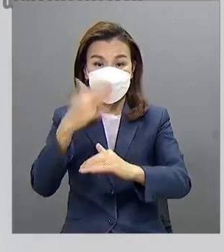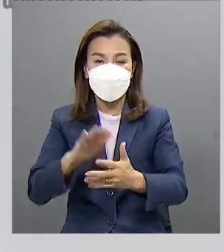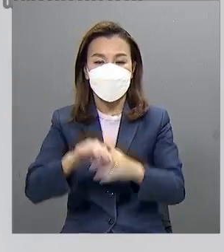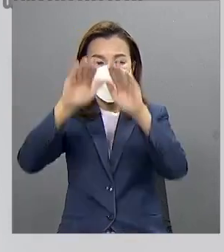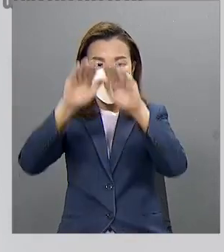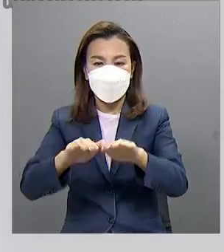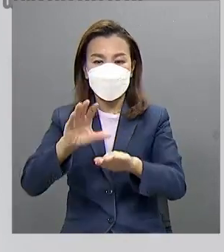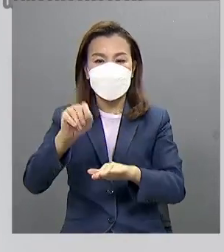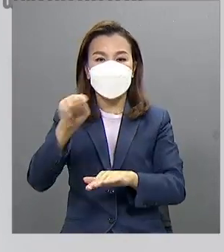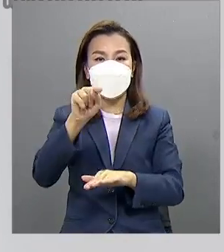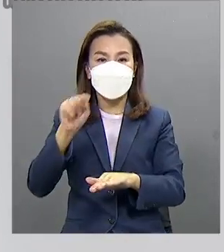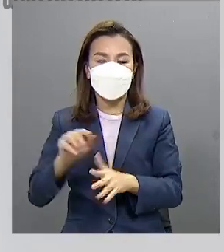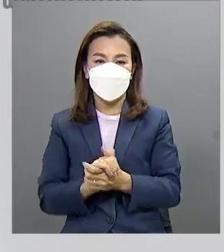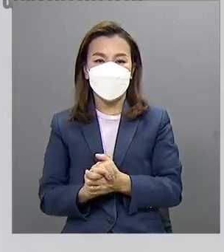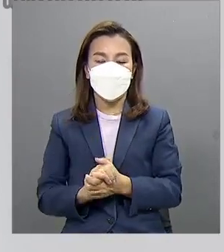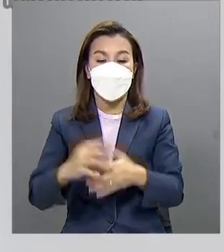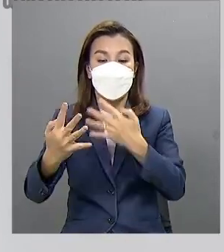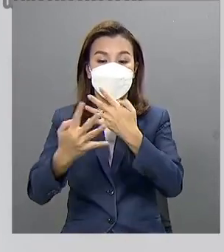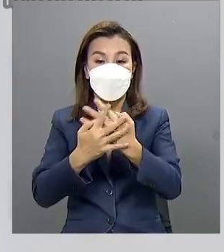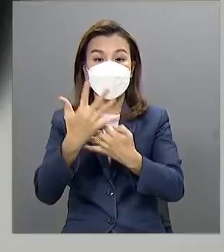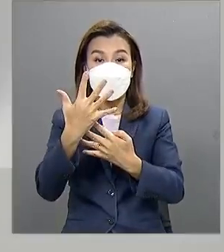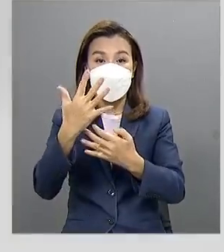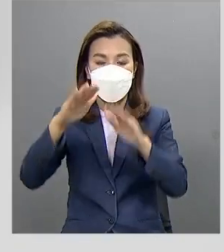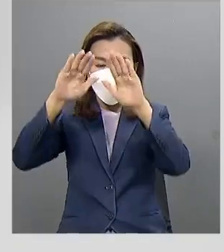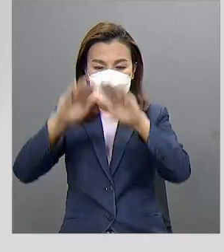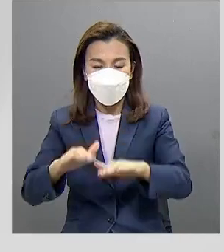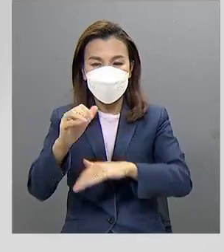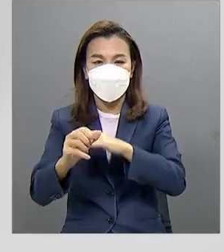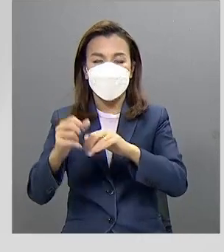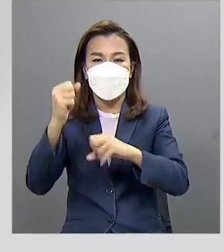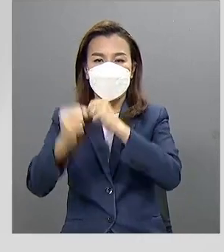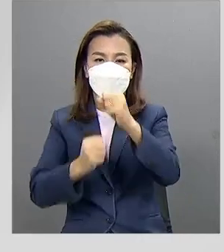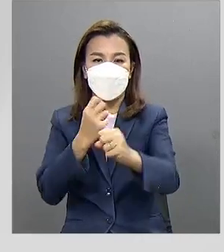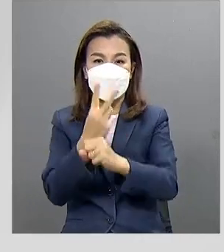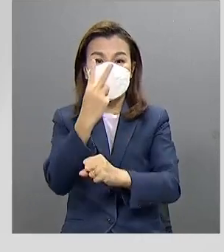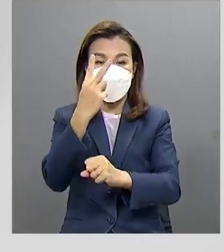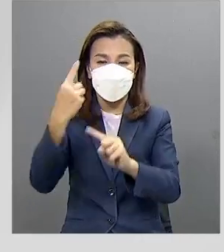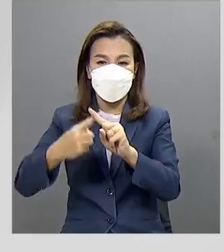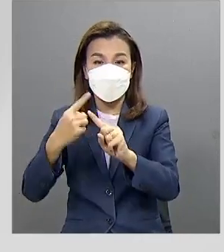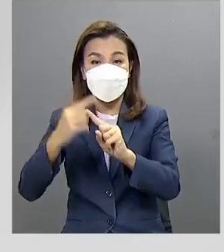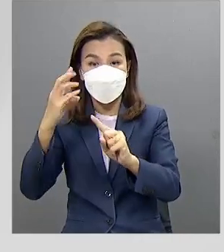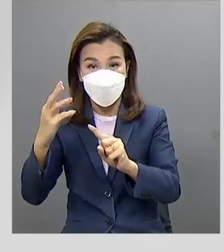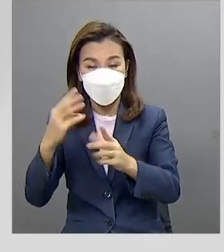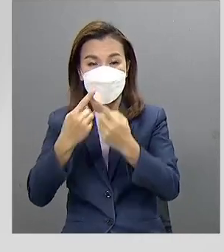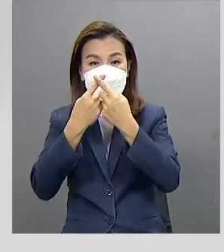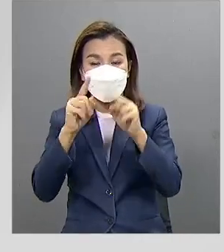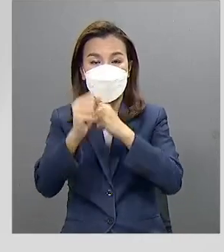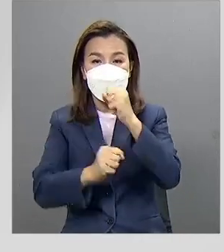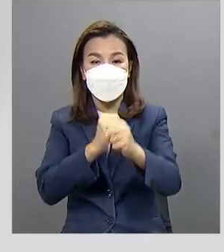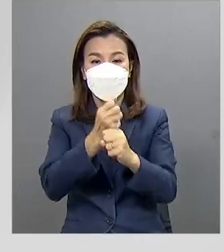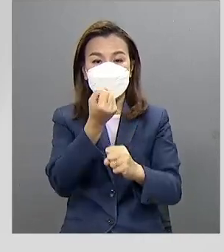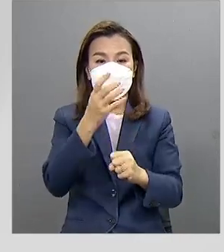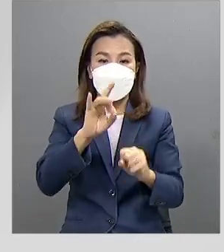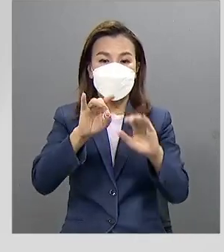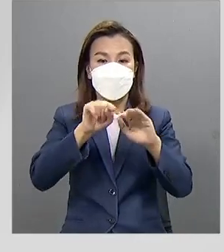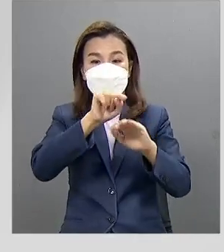จำคุก5ปีก็อาจจะเหลือแค่2ปีครึ่งอย่างเงี้ยเป็นต้นนะครับแต่ถ้าตั้งแต่อายุ18จนถึง20นะครับอันนี้เริ่มรู้ผิดชอบชั่วดีแล้